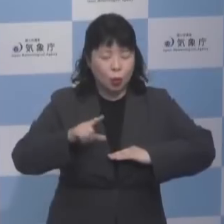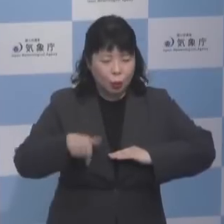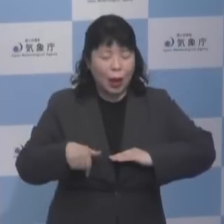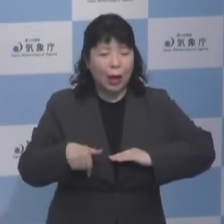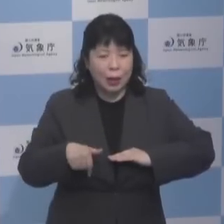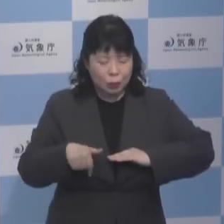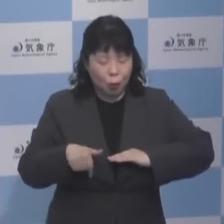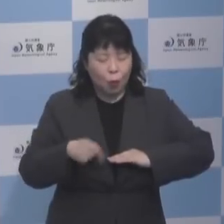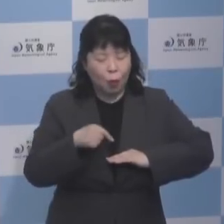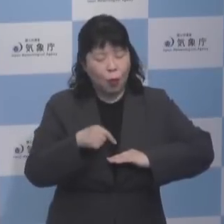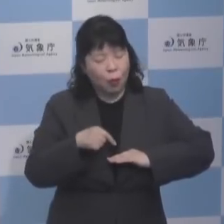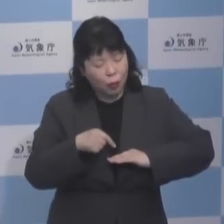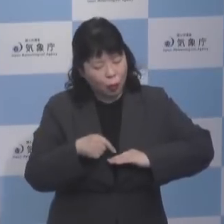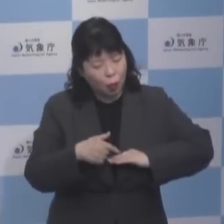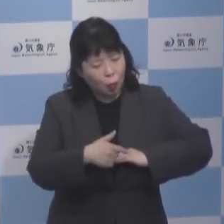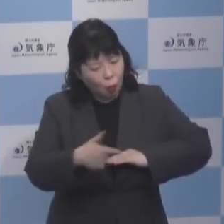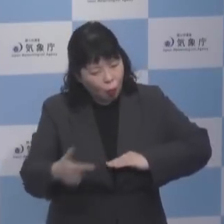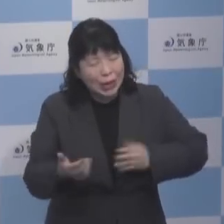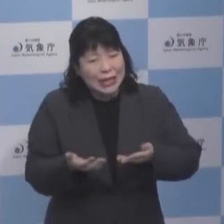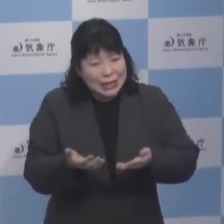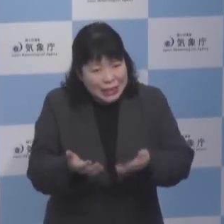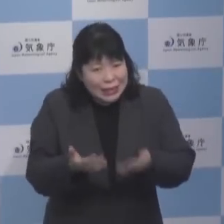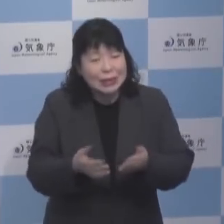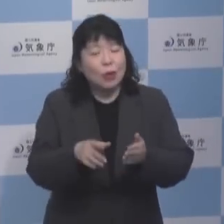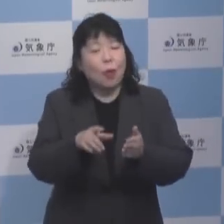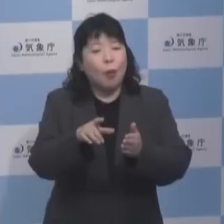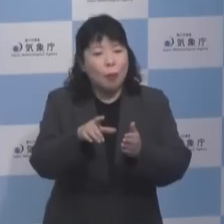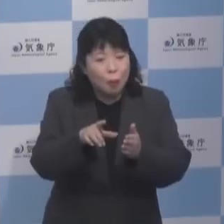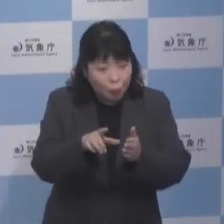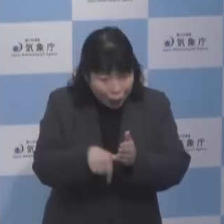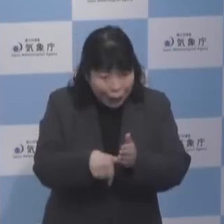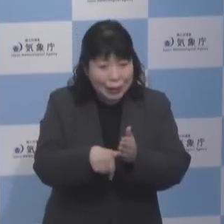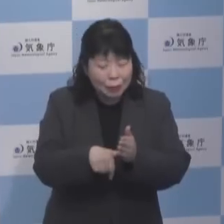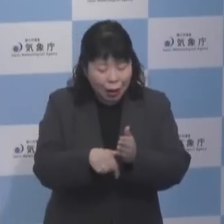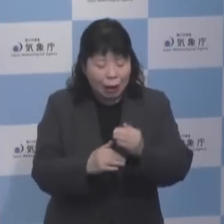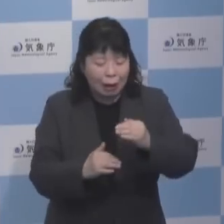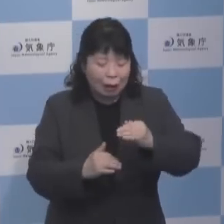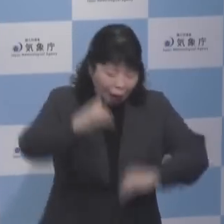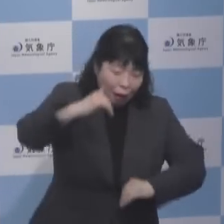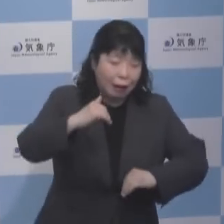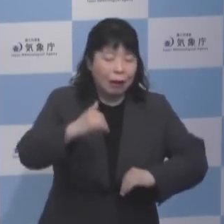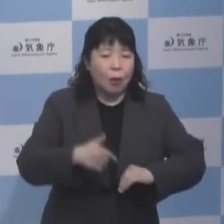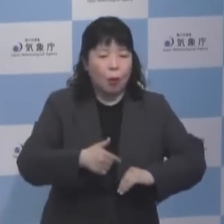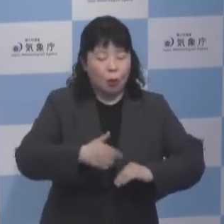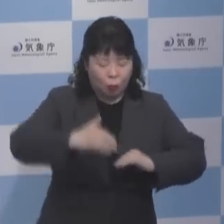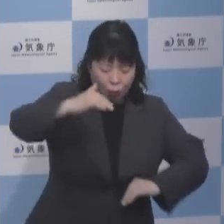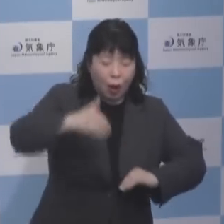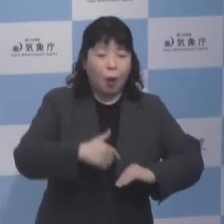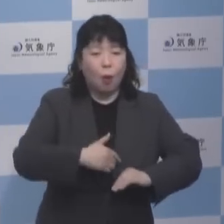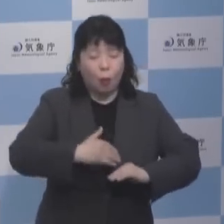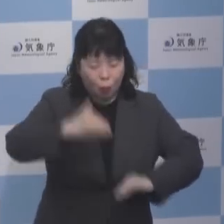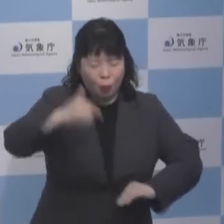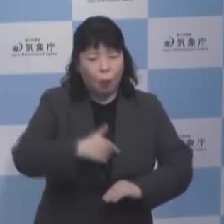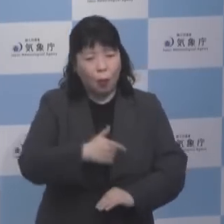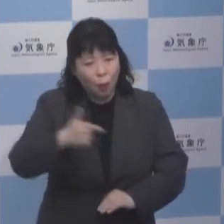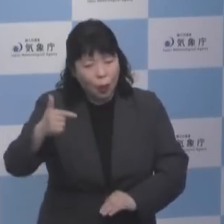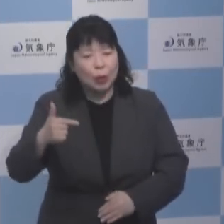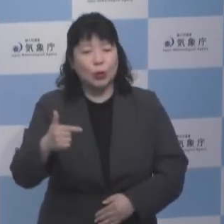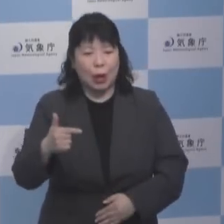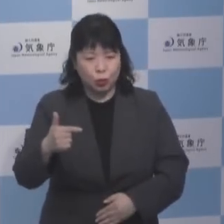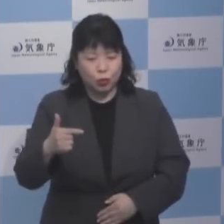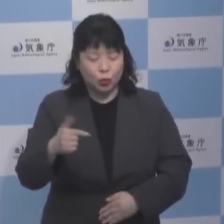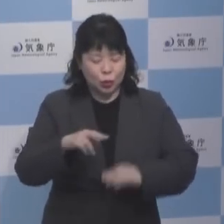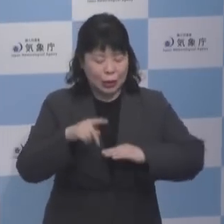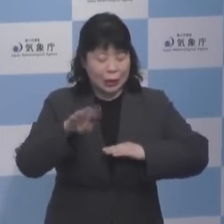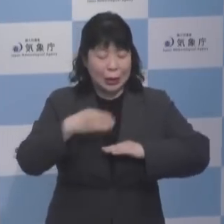その、大きな地震ほど大きな断層になるんですね。なので陸域だに震央があったとしても大きな